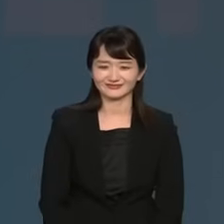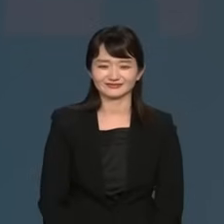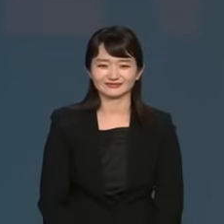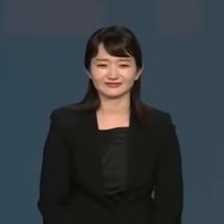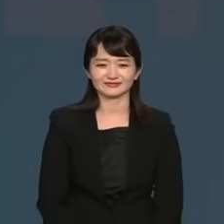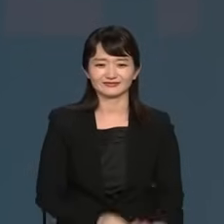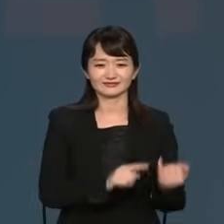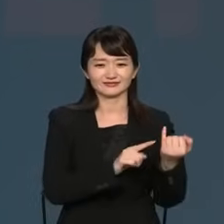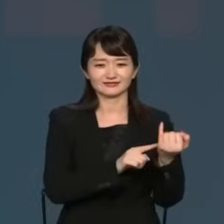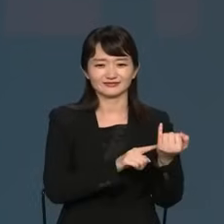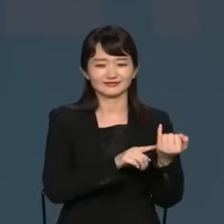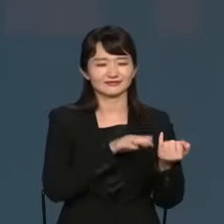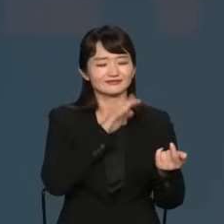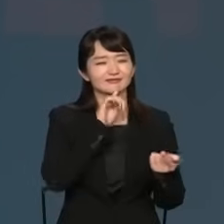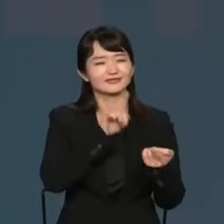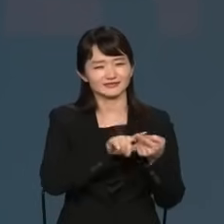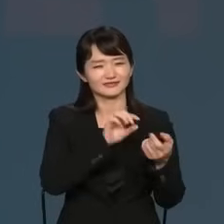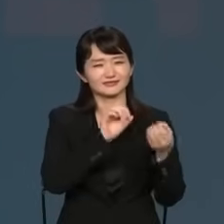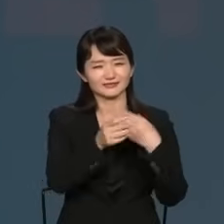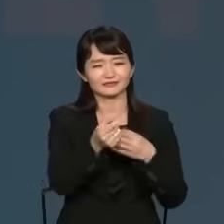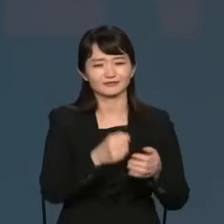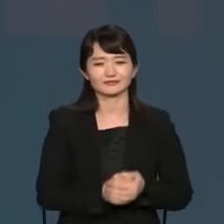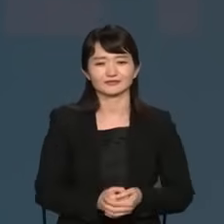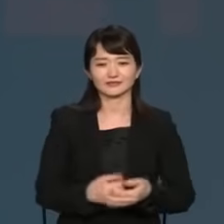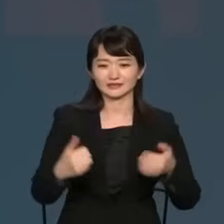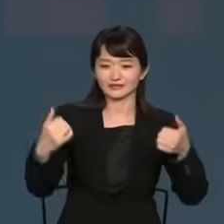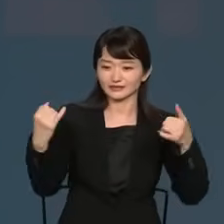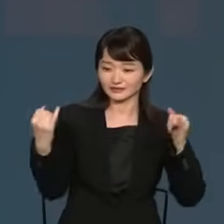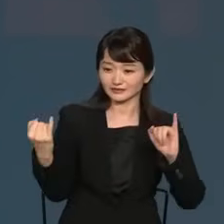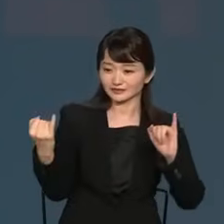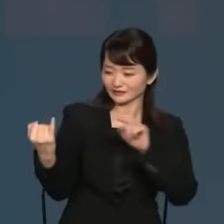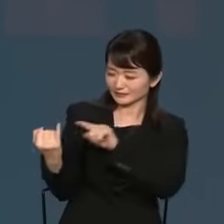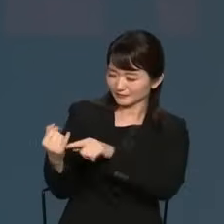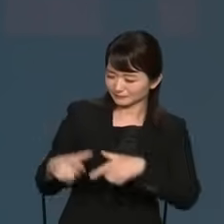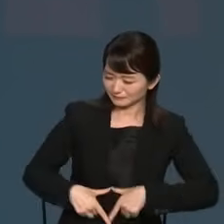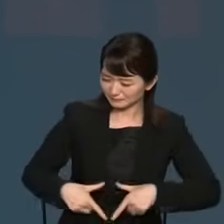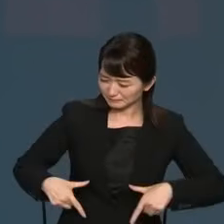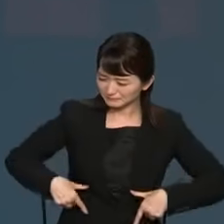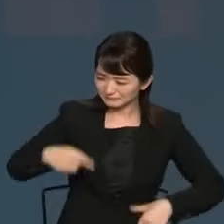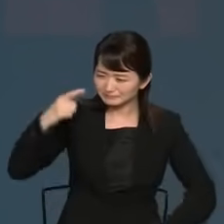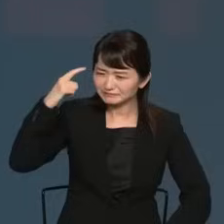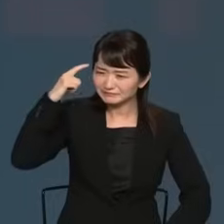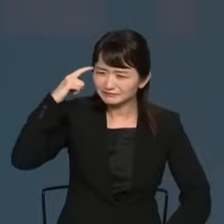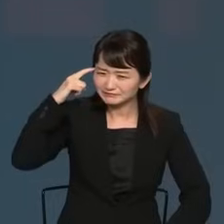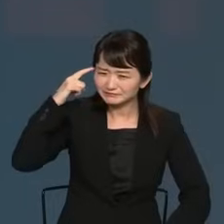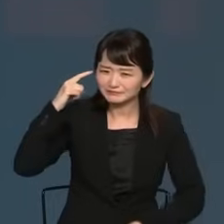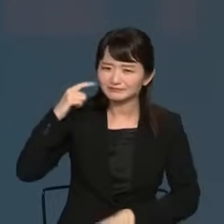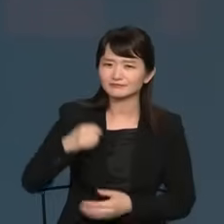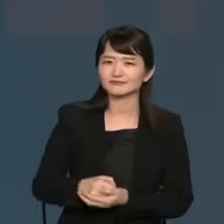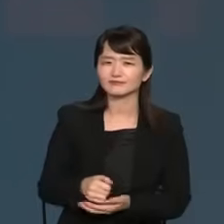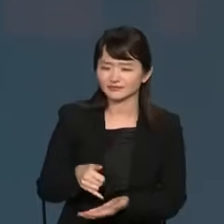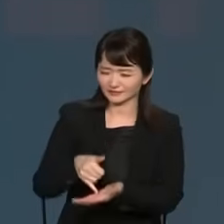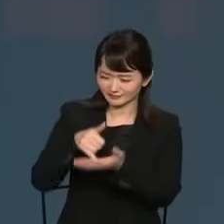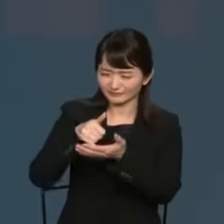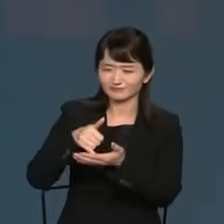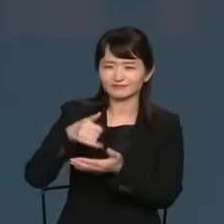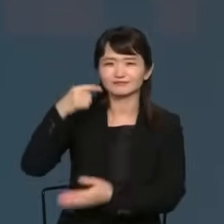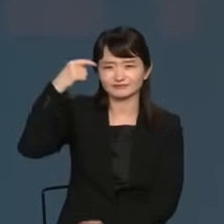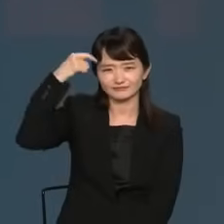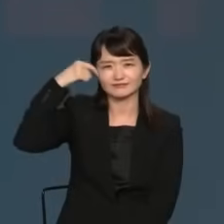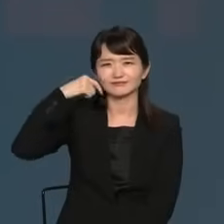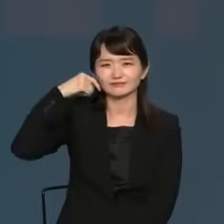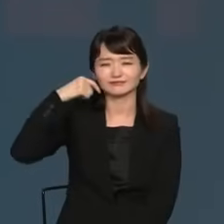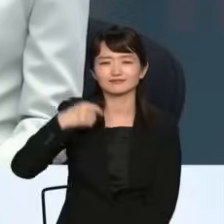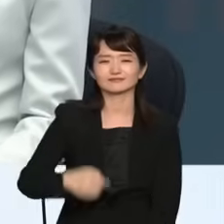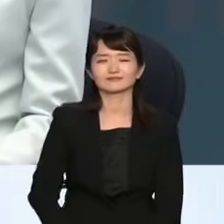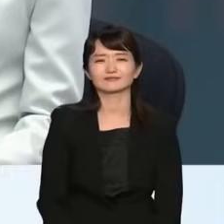너무 탕혜 씨다운 답변인 것 같아요. 그러니까 상대를 정말 배려해주고 생각해주는 그 인품이 느껴진다고 해야